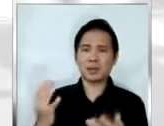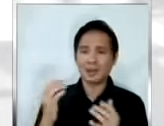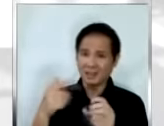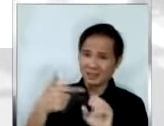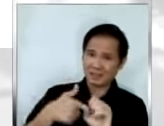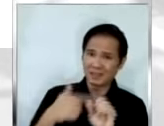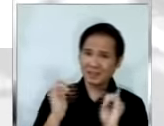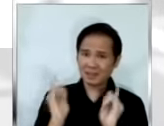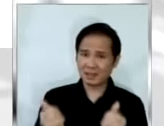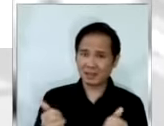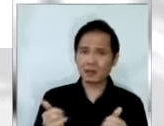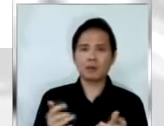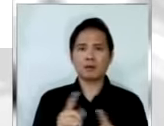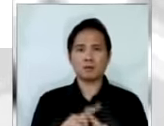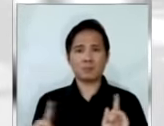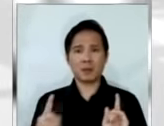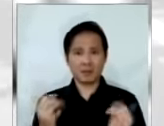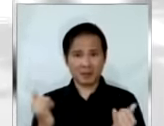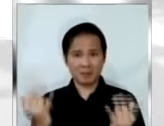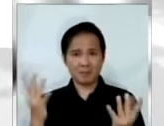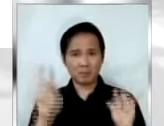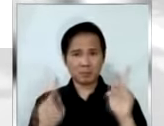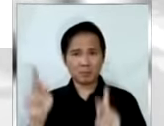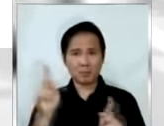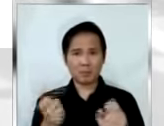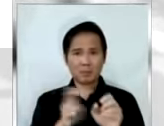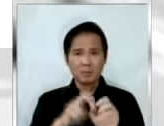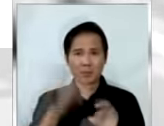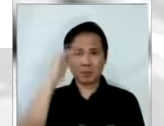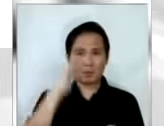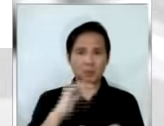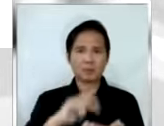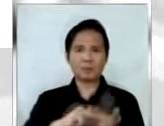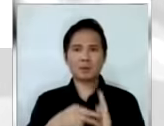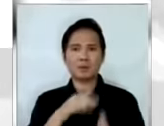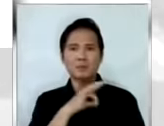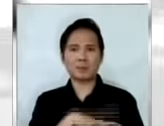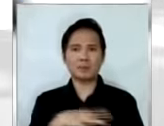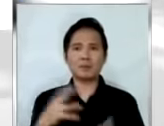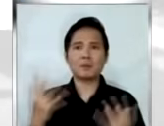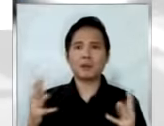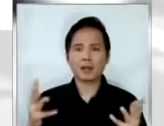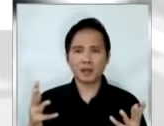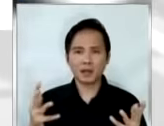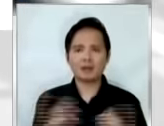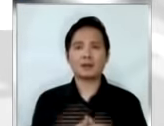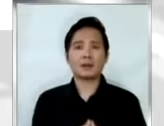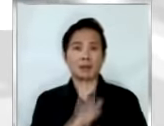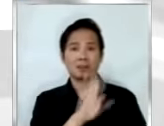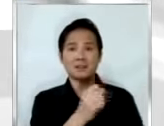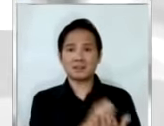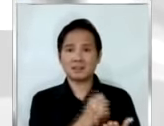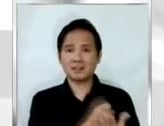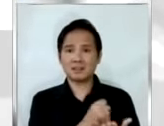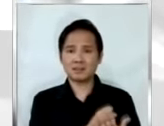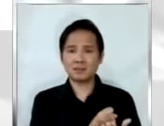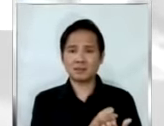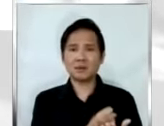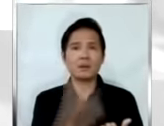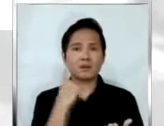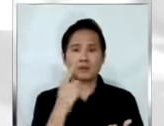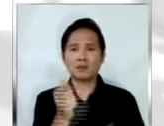toll, sabihin na raw na 1,500 at ang sweldo ng driver at konduktor, 2,000. Ang karaniwang kwenta sa pamasahe,